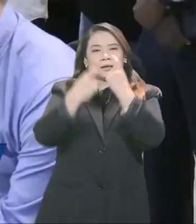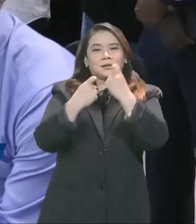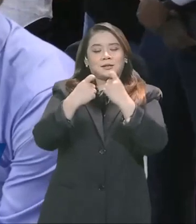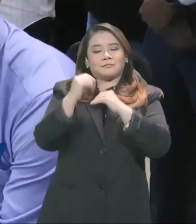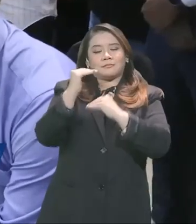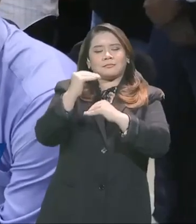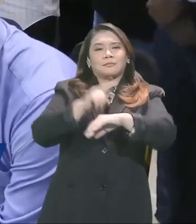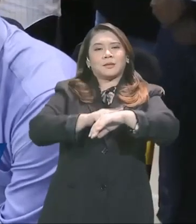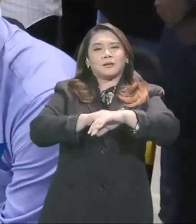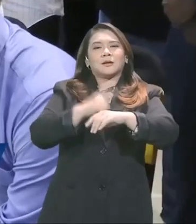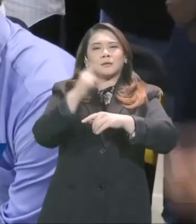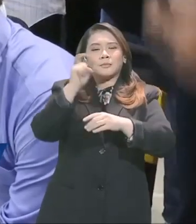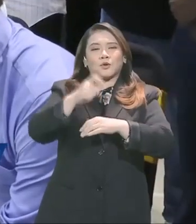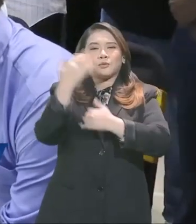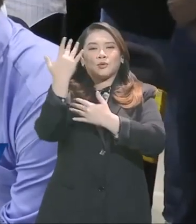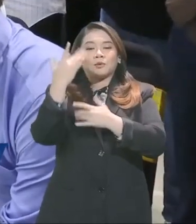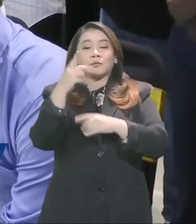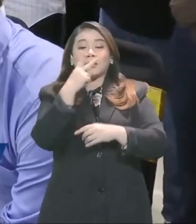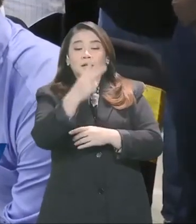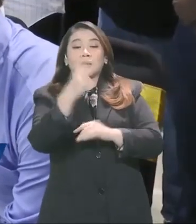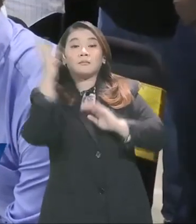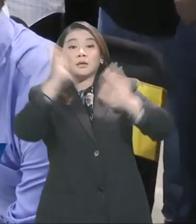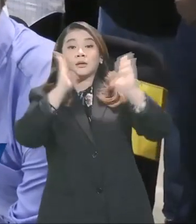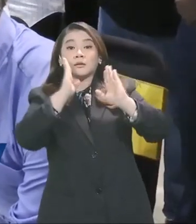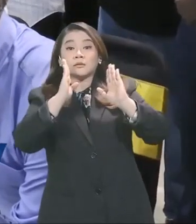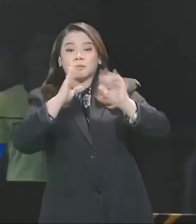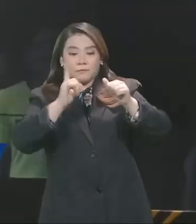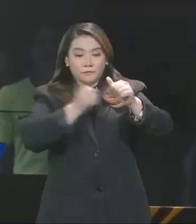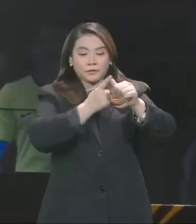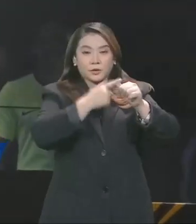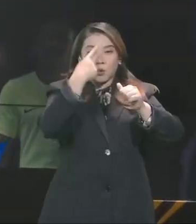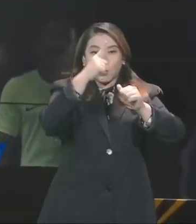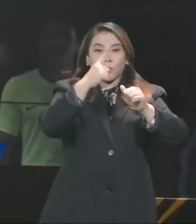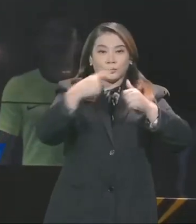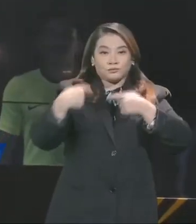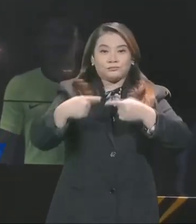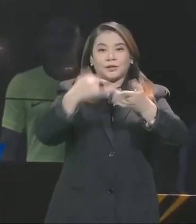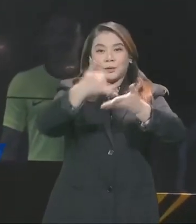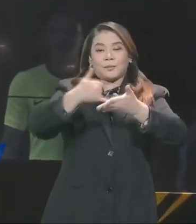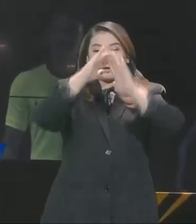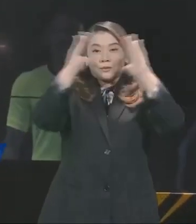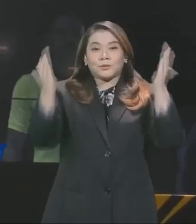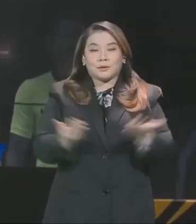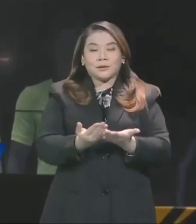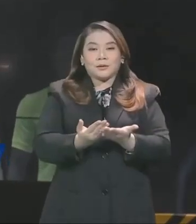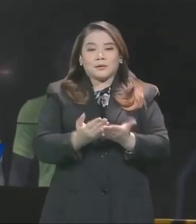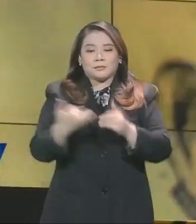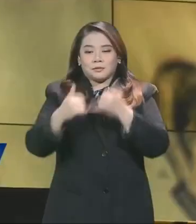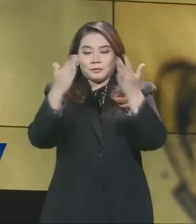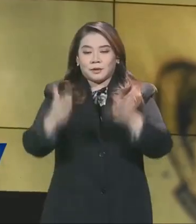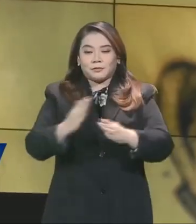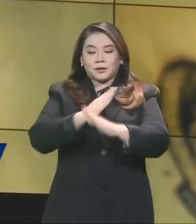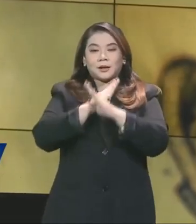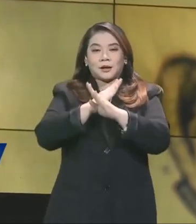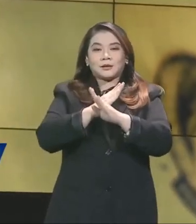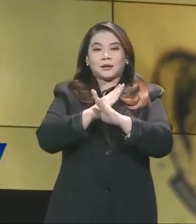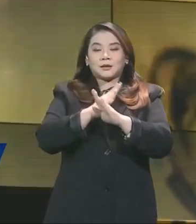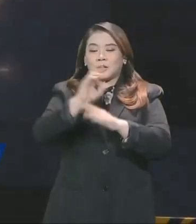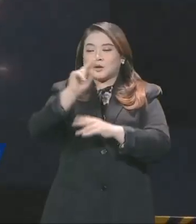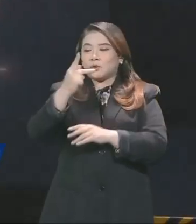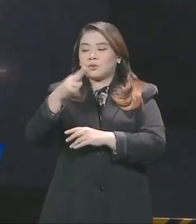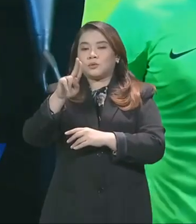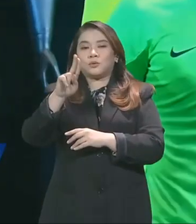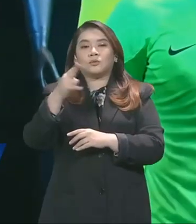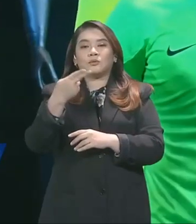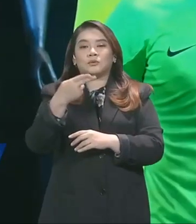tempoh masa yang perlu ditunggu untuk melihat Malaysia membuat kemunculan sulung di Piala Dunia. Sementara itu, pemain pertahanan Ahmad Kuzaimi PE